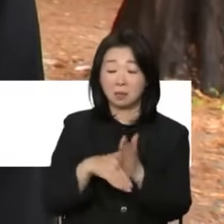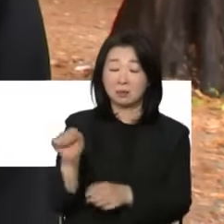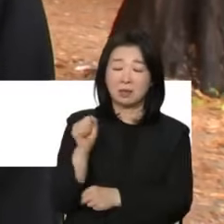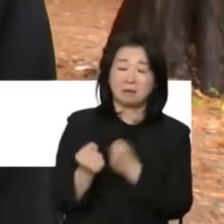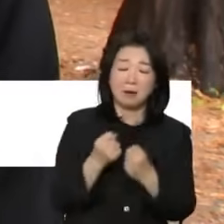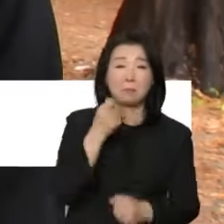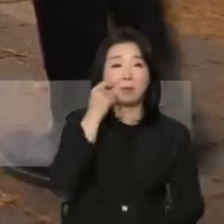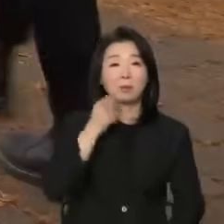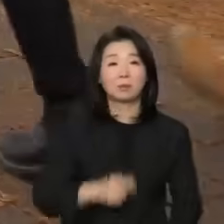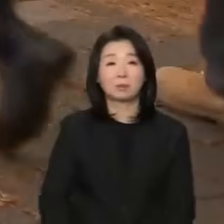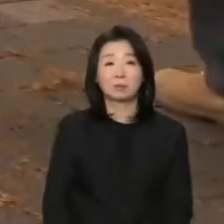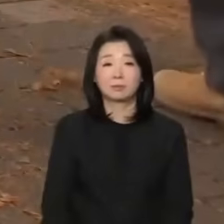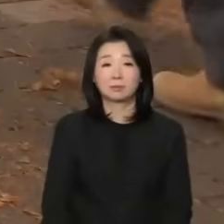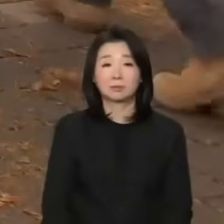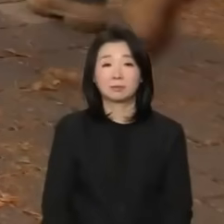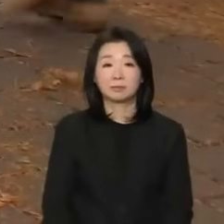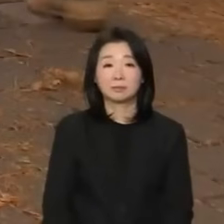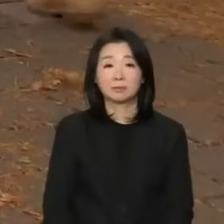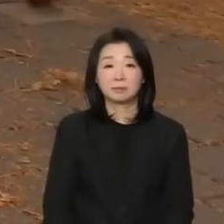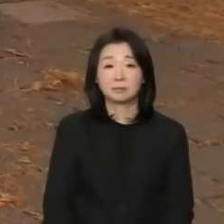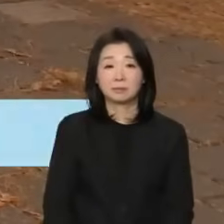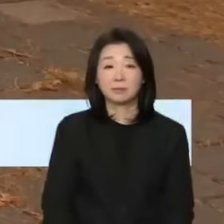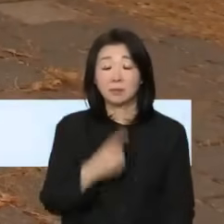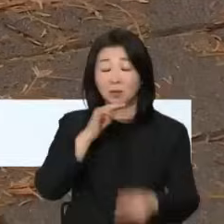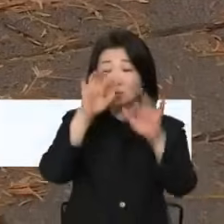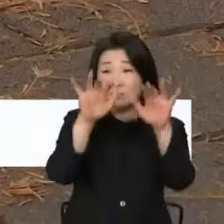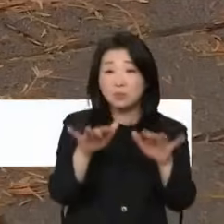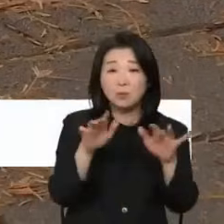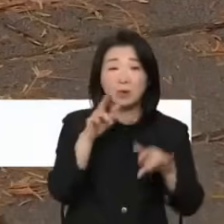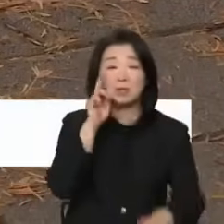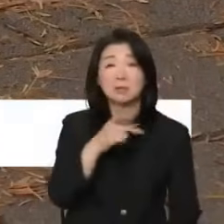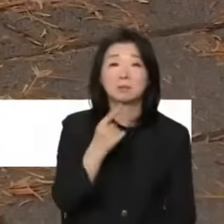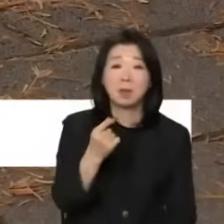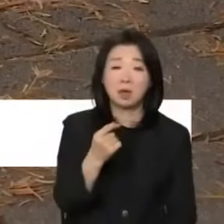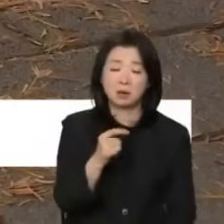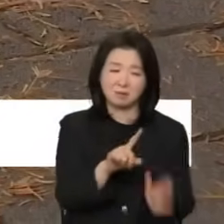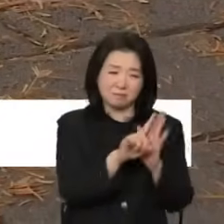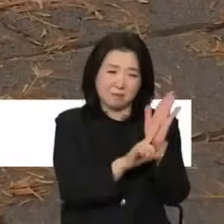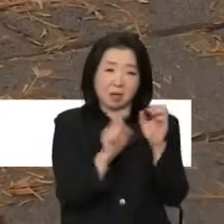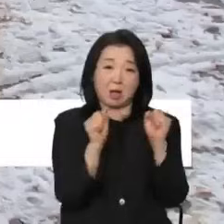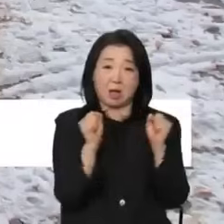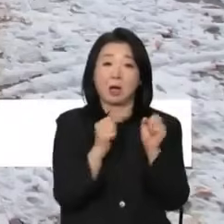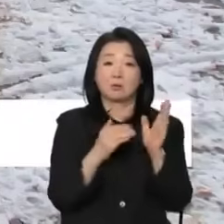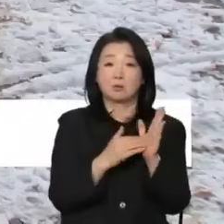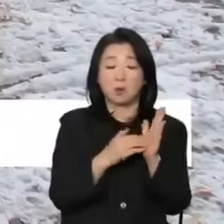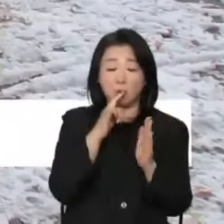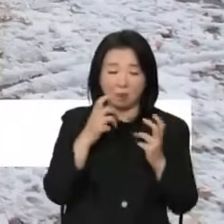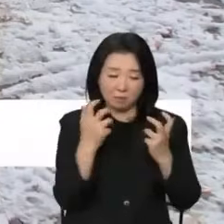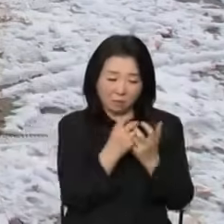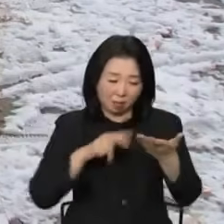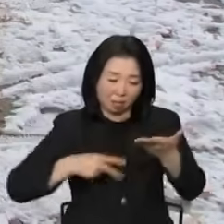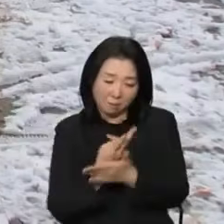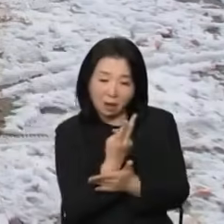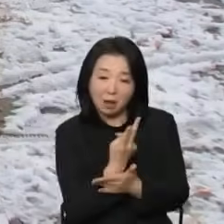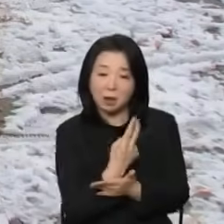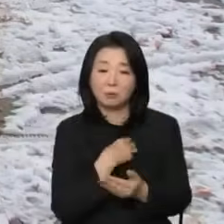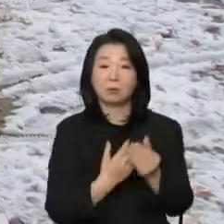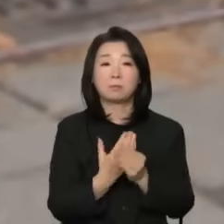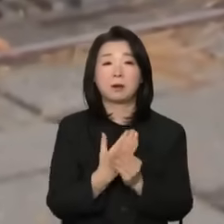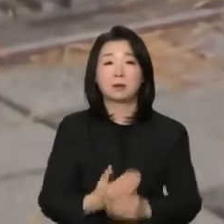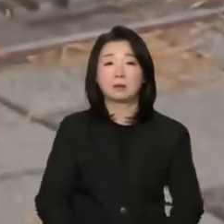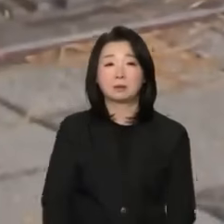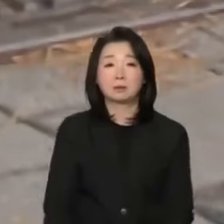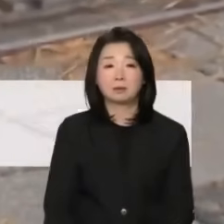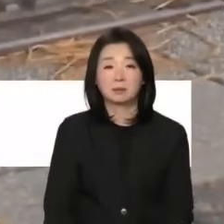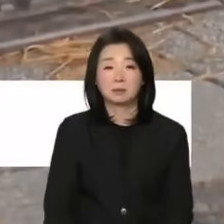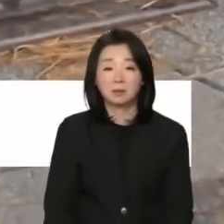내고 있습니다. 이미 많은 눈이 내린 데다 기온이 크게 떨어지면서 빙판길 사고 위험도 높아졌습니다.